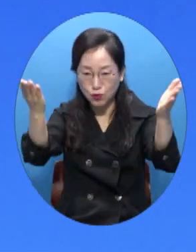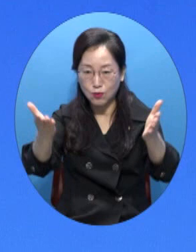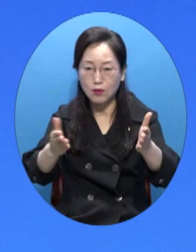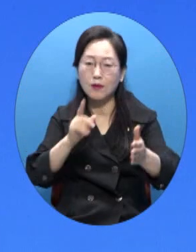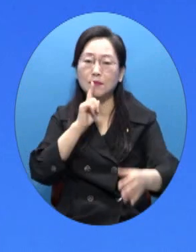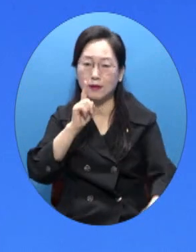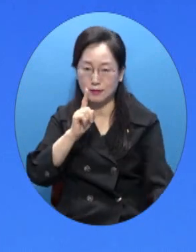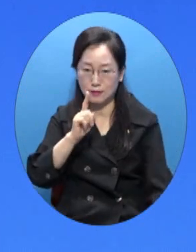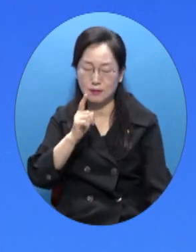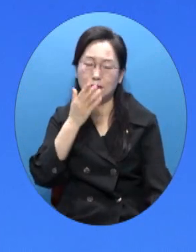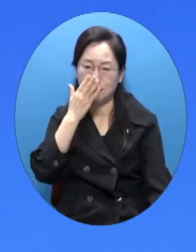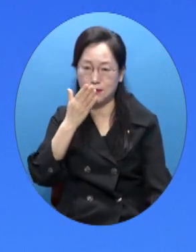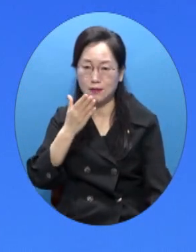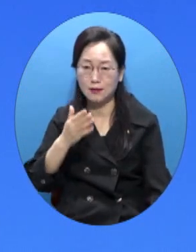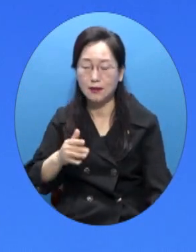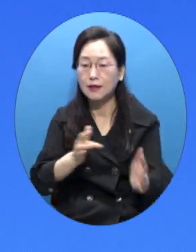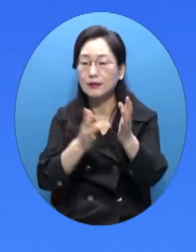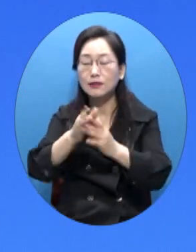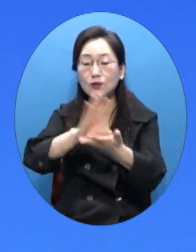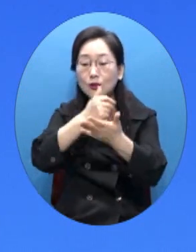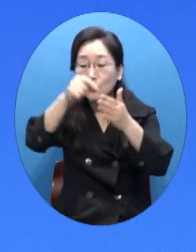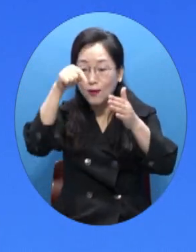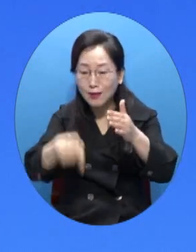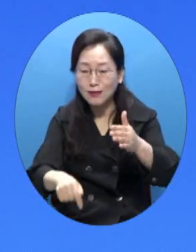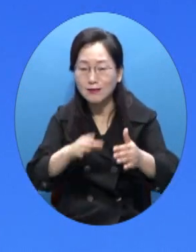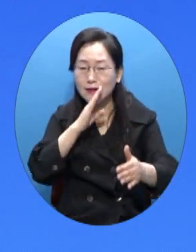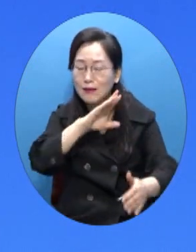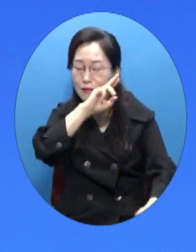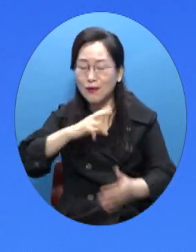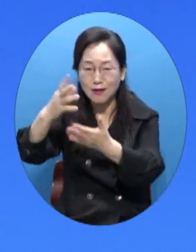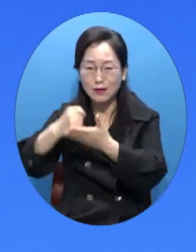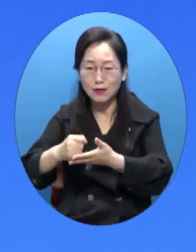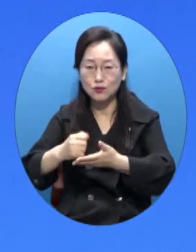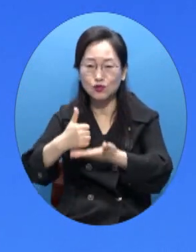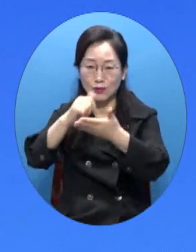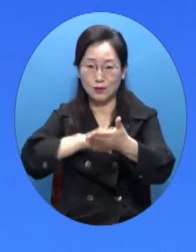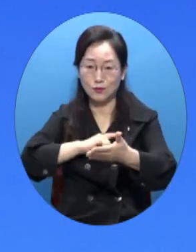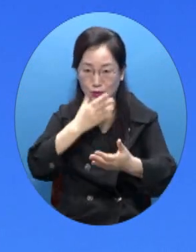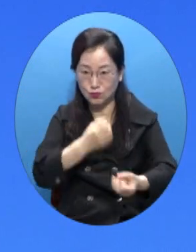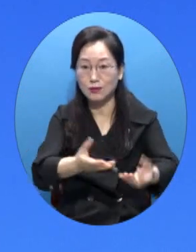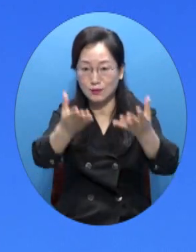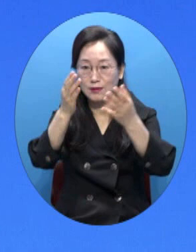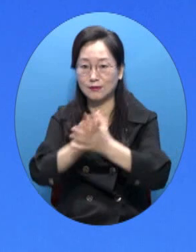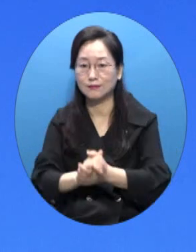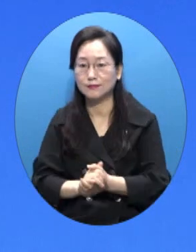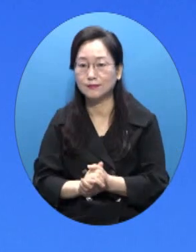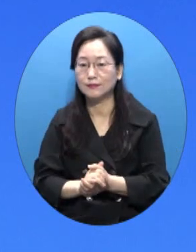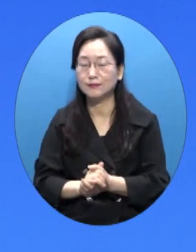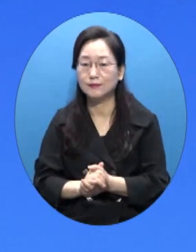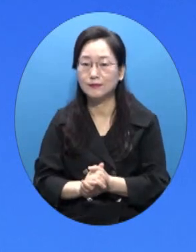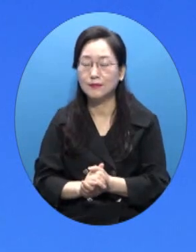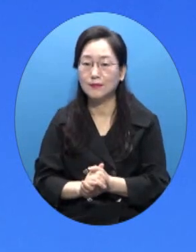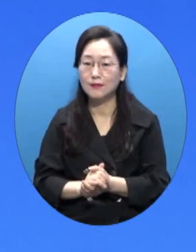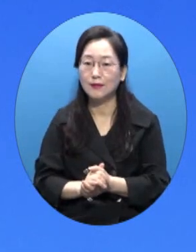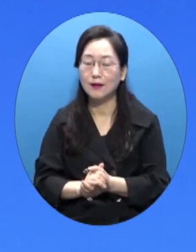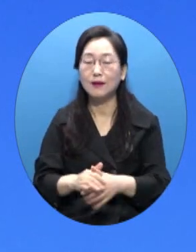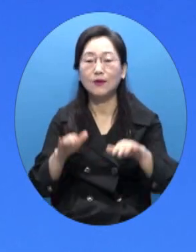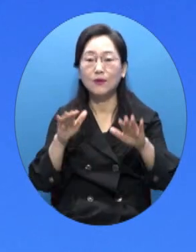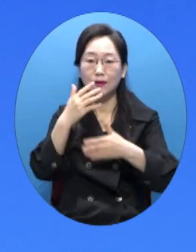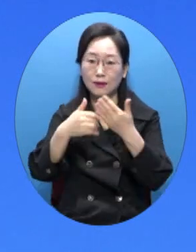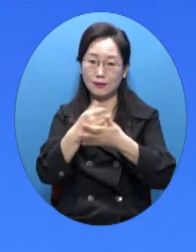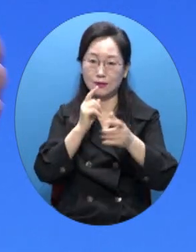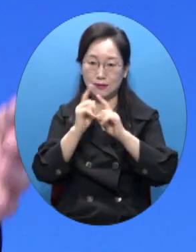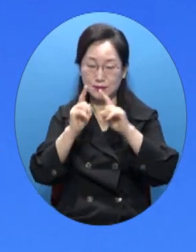계신 것입니다. 예수 그리스도 안에서 참 평안을 얻는 여러분 모두가 되기를 주님의 이름으로 축원합니다. 오늘